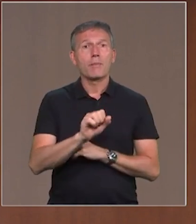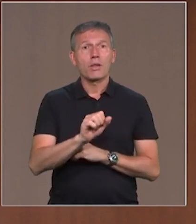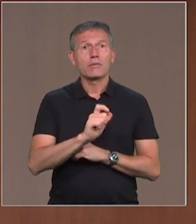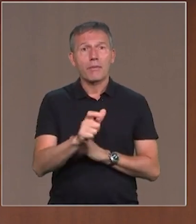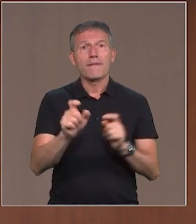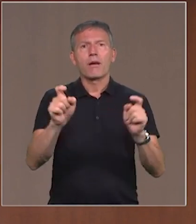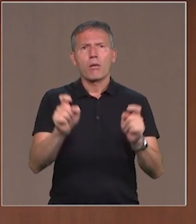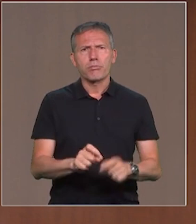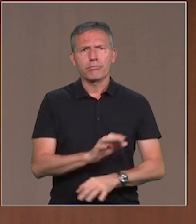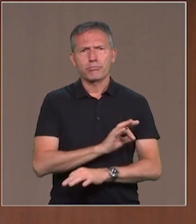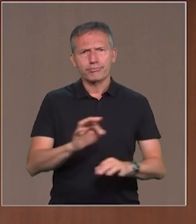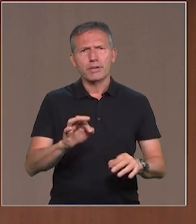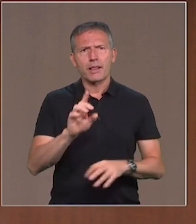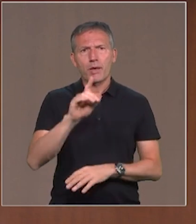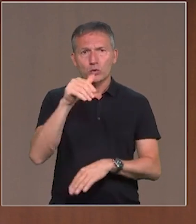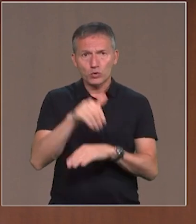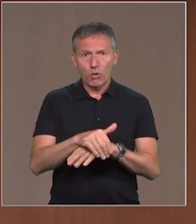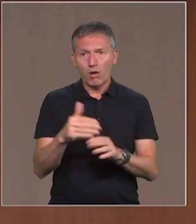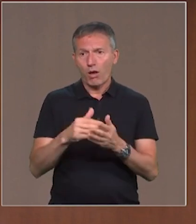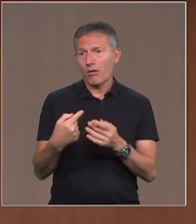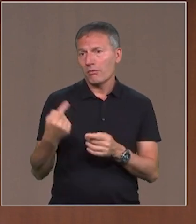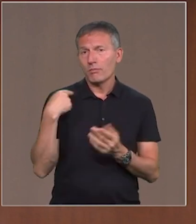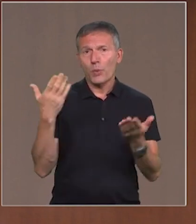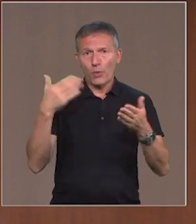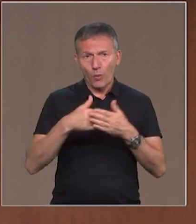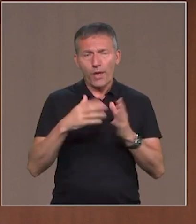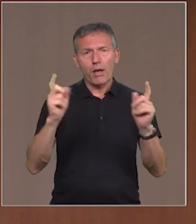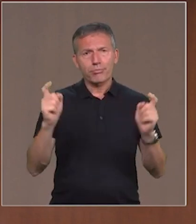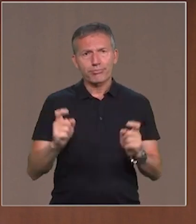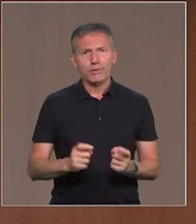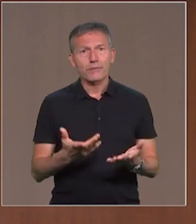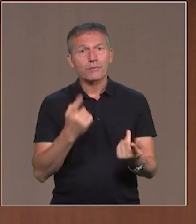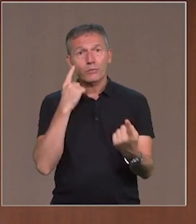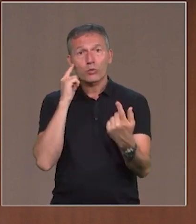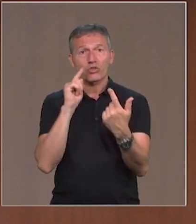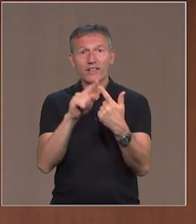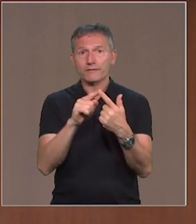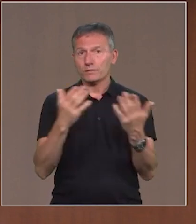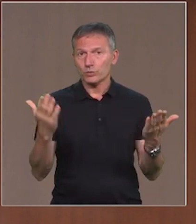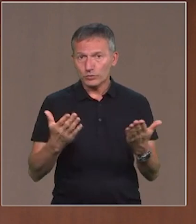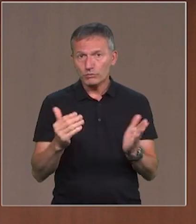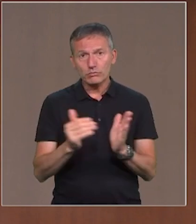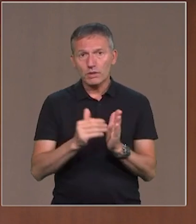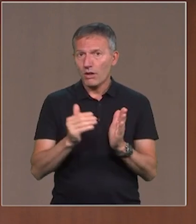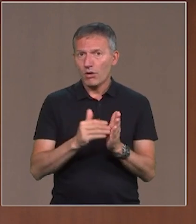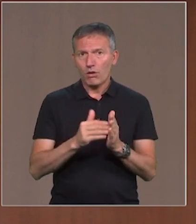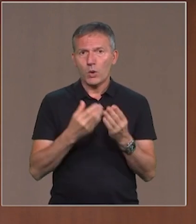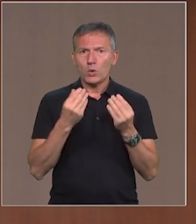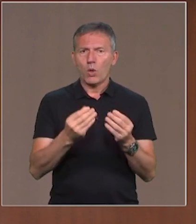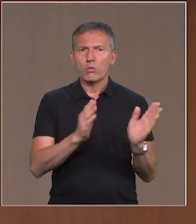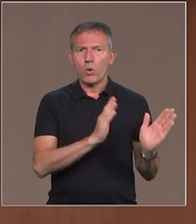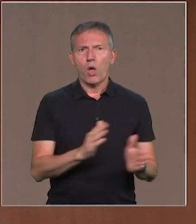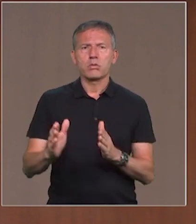une décrue très nette dimanche soir et encore la nuit passée. Notre objectif a été et reste de garantir